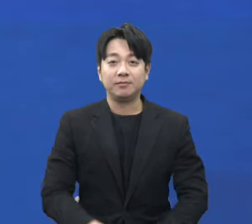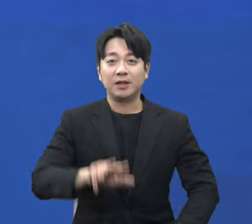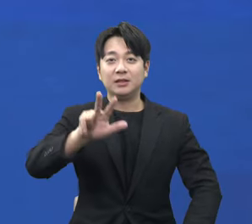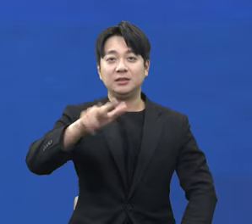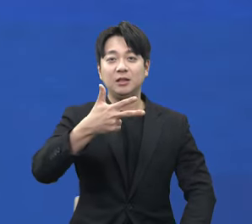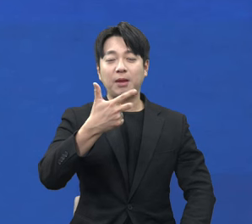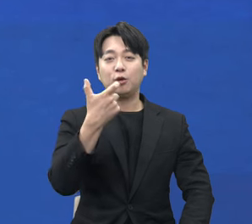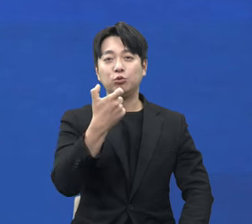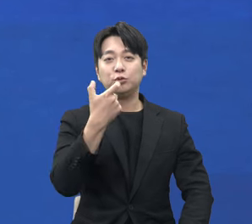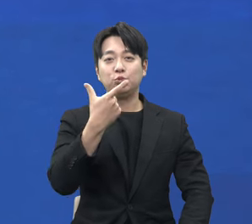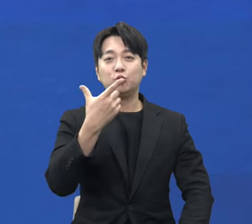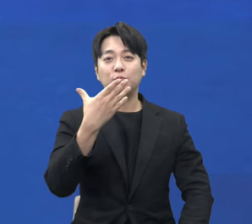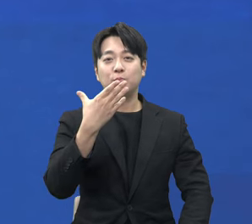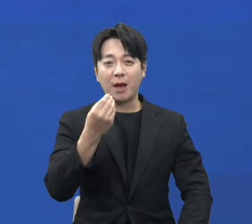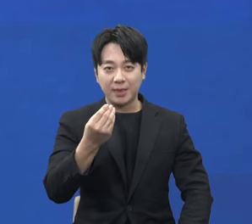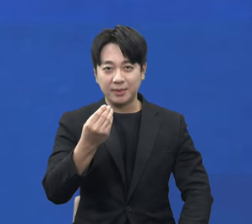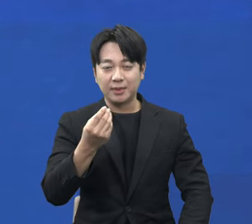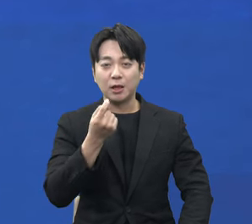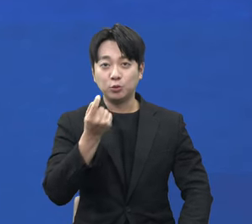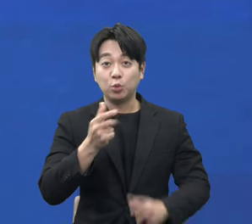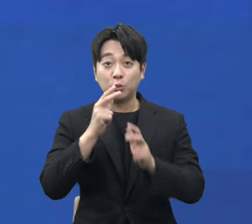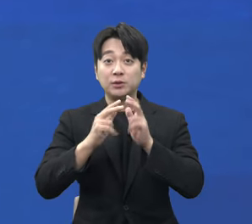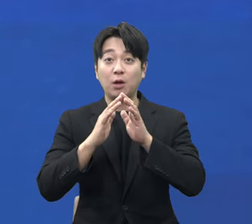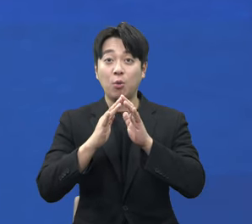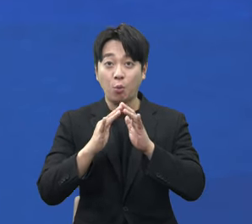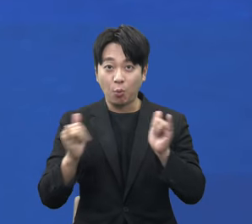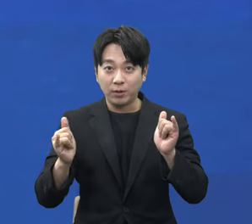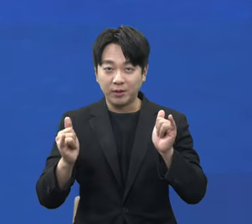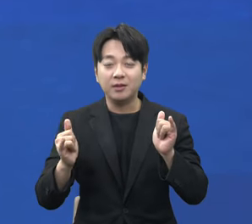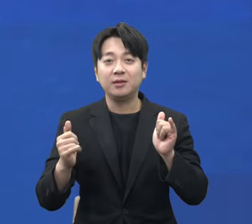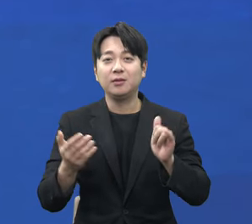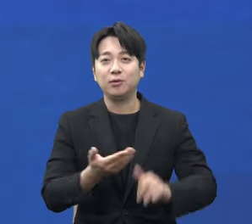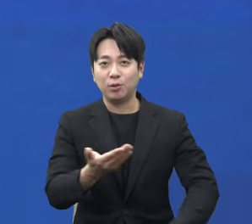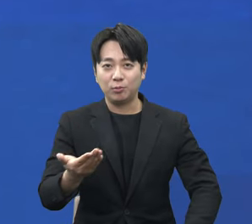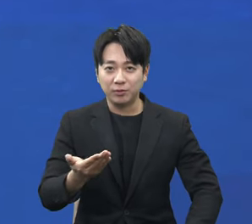760만의 소상공인을 차지하고 있는 우리 경제 분야의